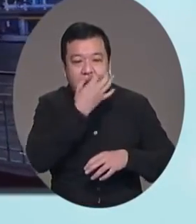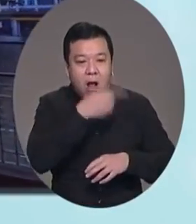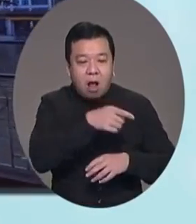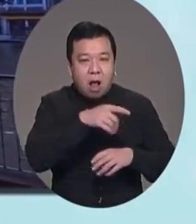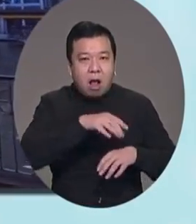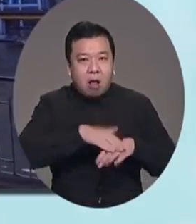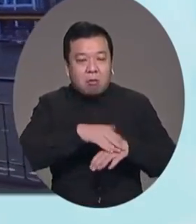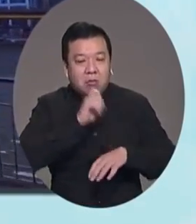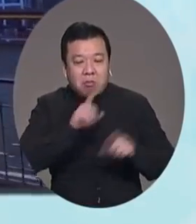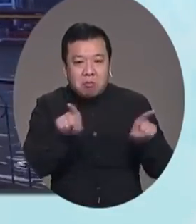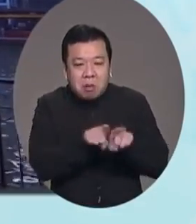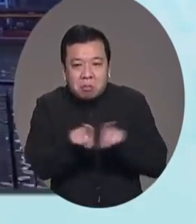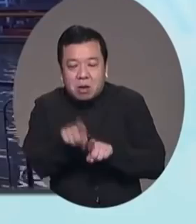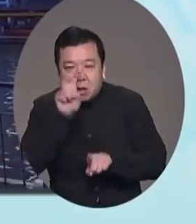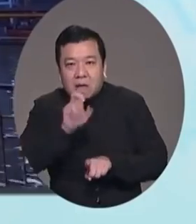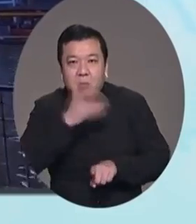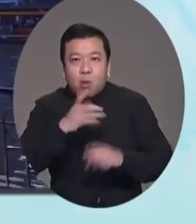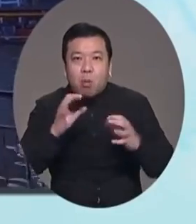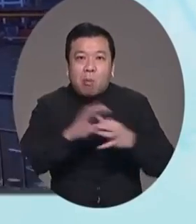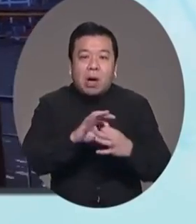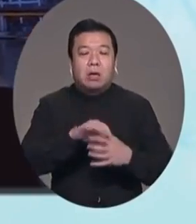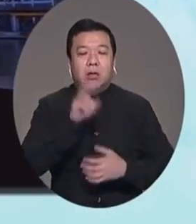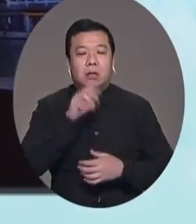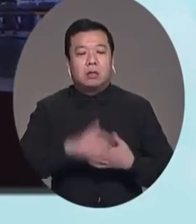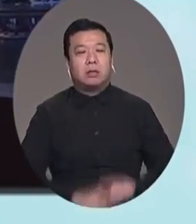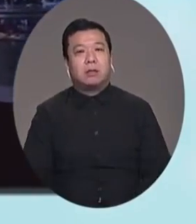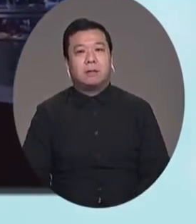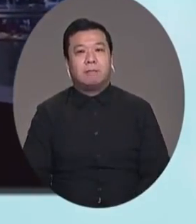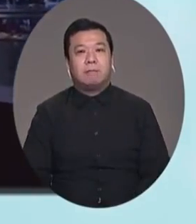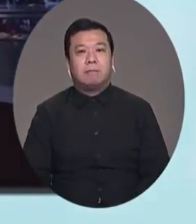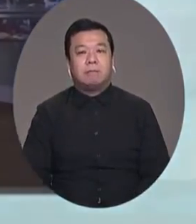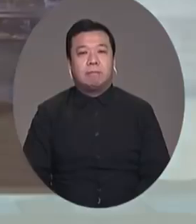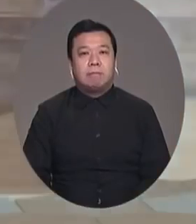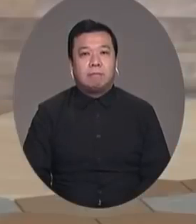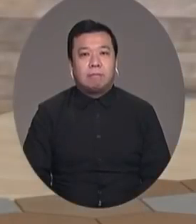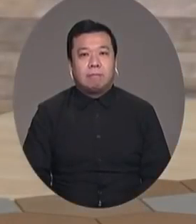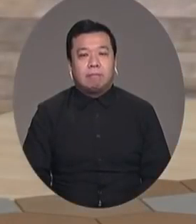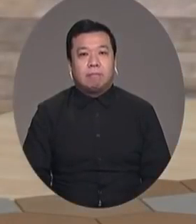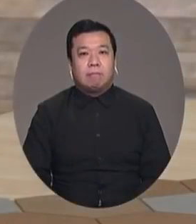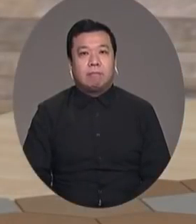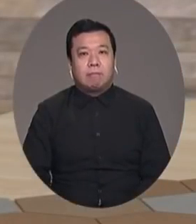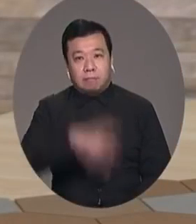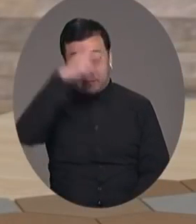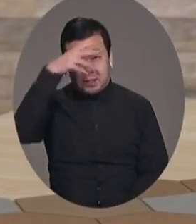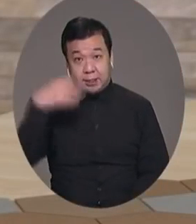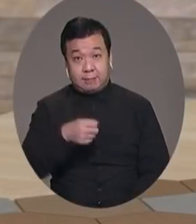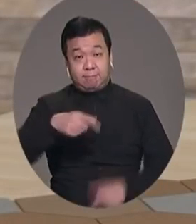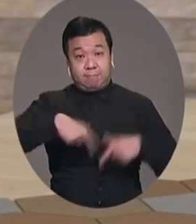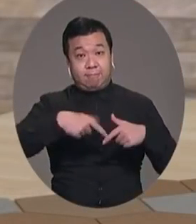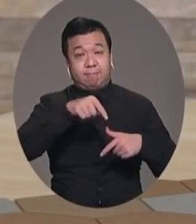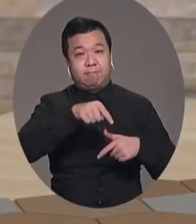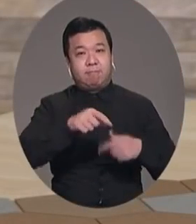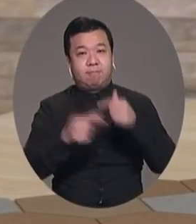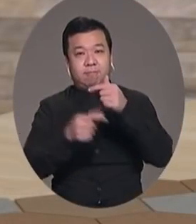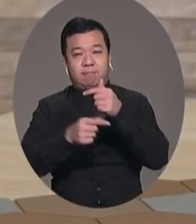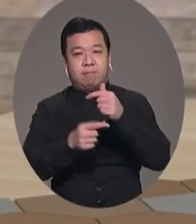嘅其他個案有冇關。香港電台記者陳良君報導。 行政長官林鄭月娥將於